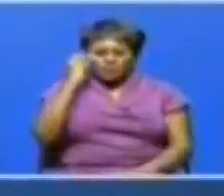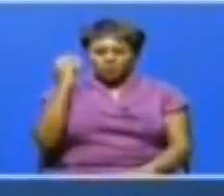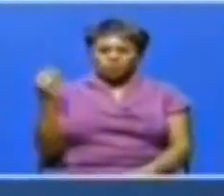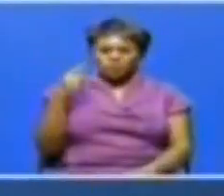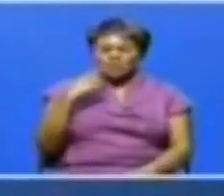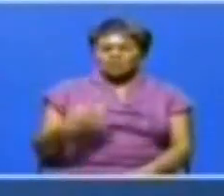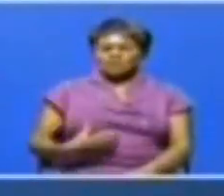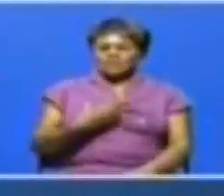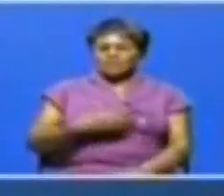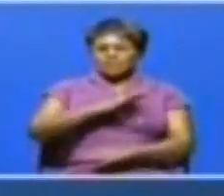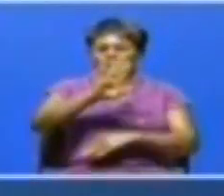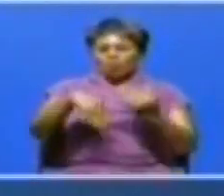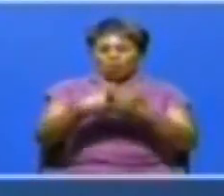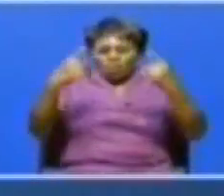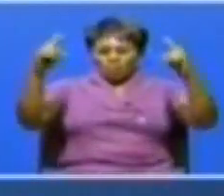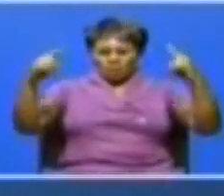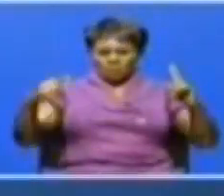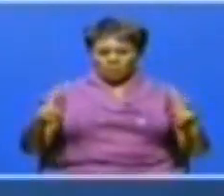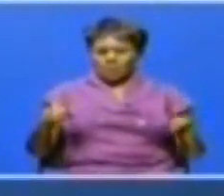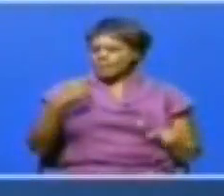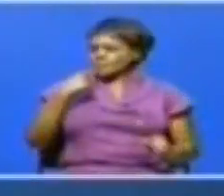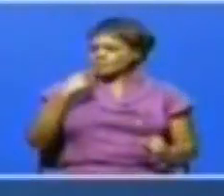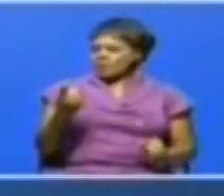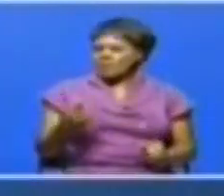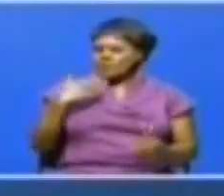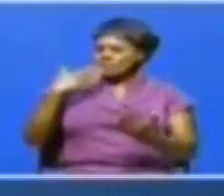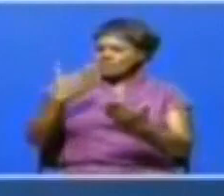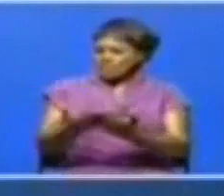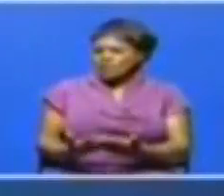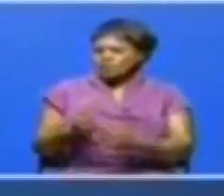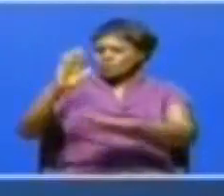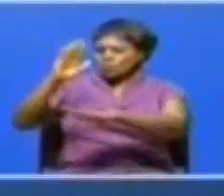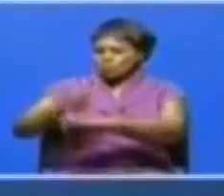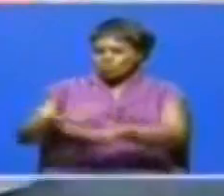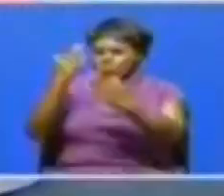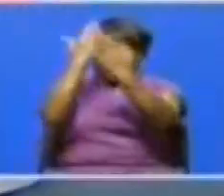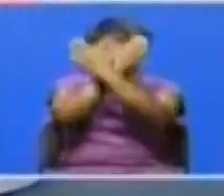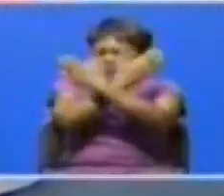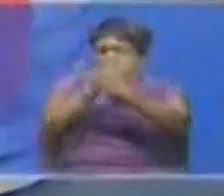Witi, wageni na wote waliofanikisha matangazo haya. Nasema shukrani za dhati na kutakia usiku mwema, kwa heri.